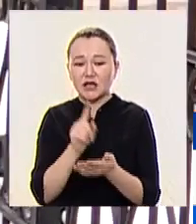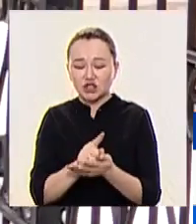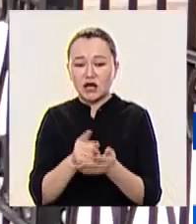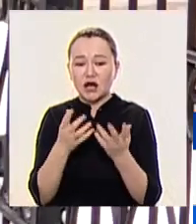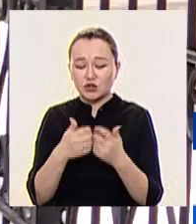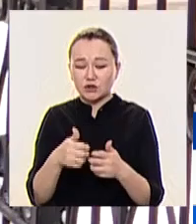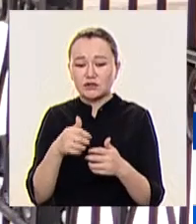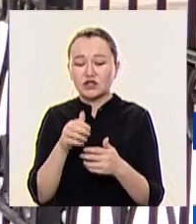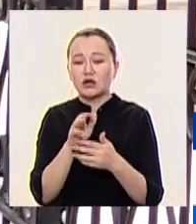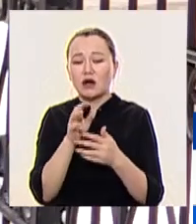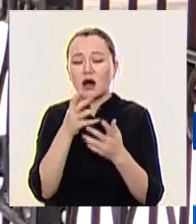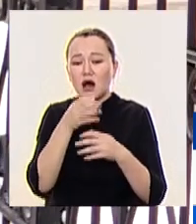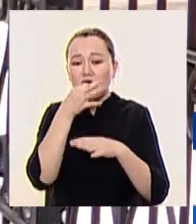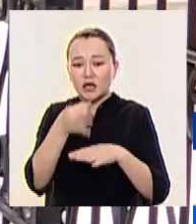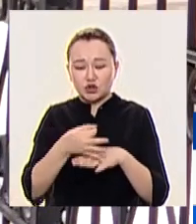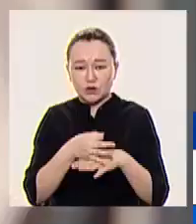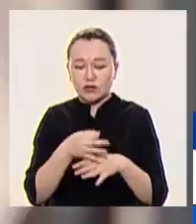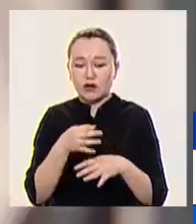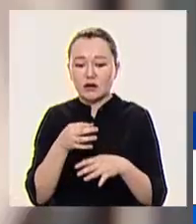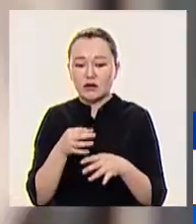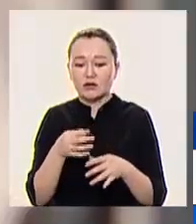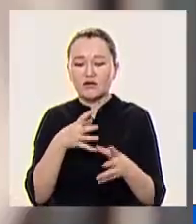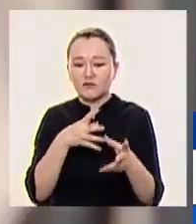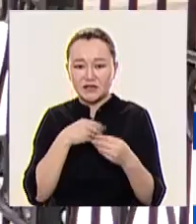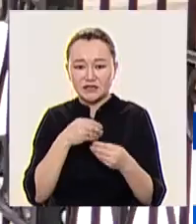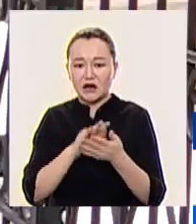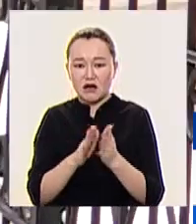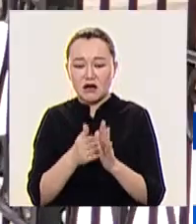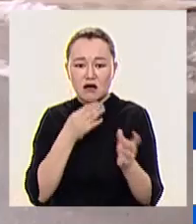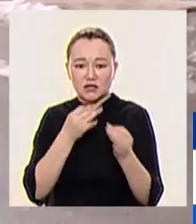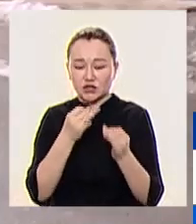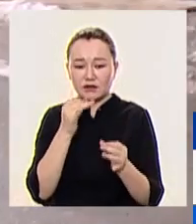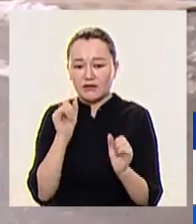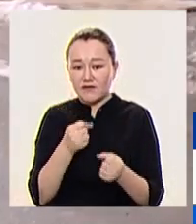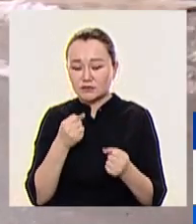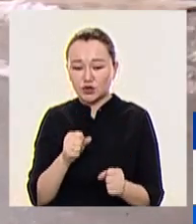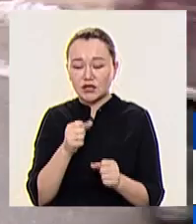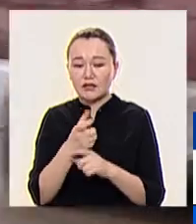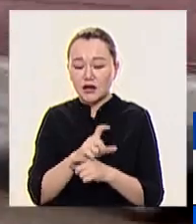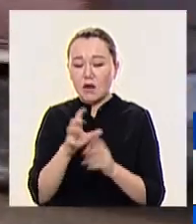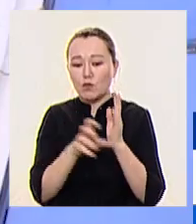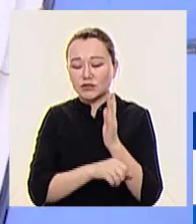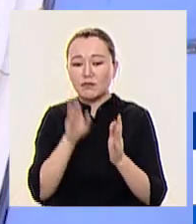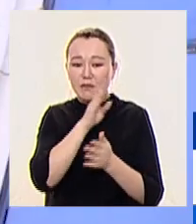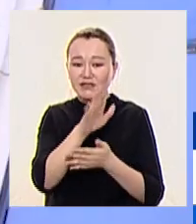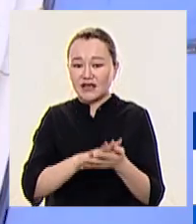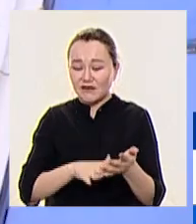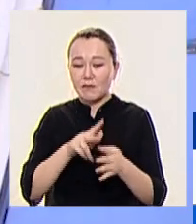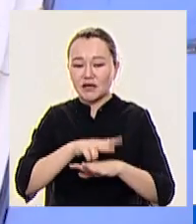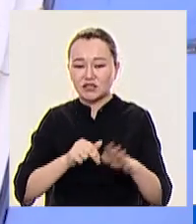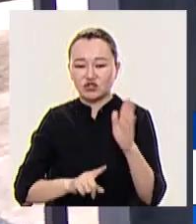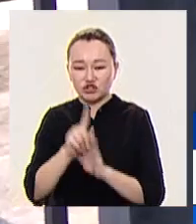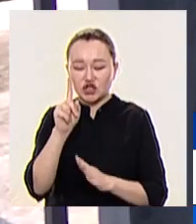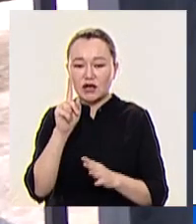отчетность, никакой даже отчет, с ними у нас контакта нету вообще. Мы даже не знали. После заявления мамы полицейские начали проверку.